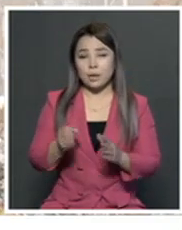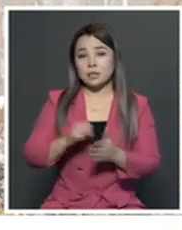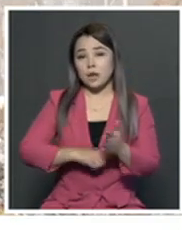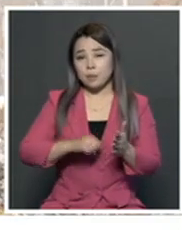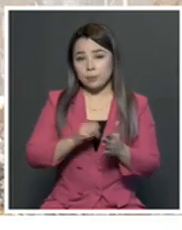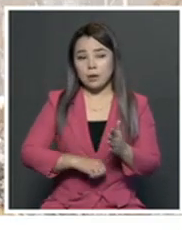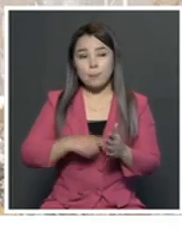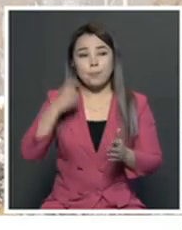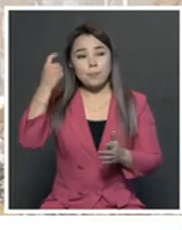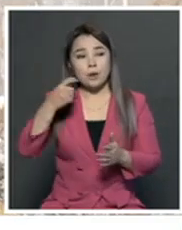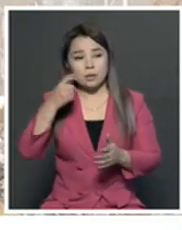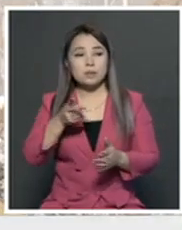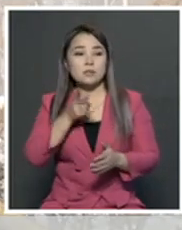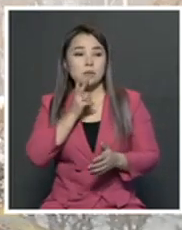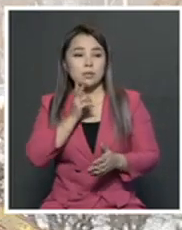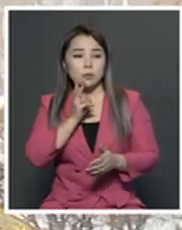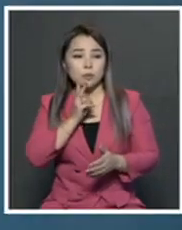себебі мас күйіне темекі шегу.